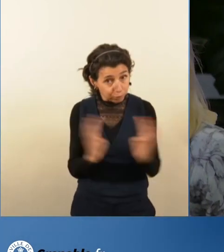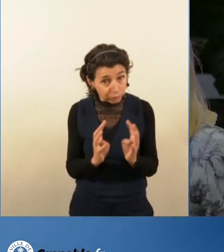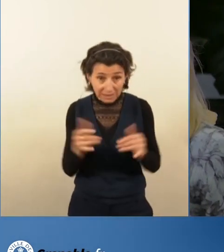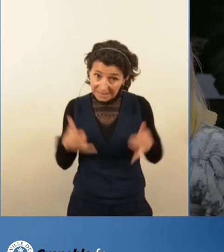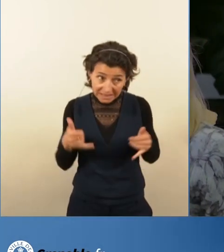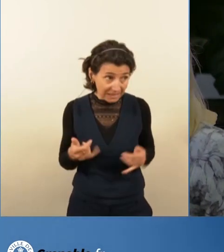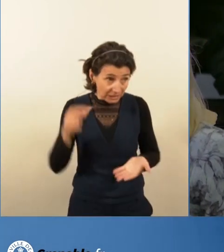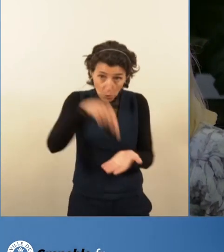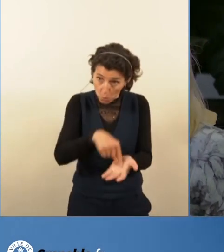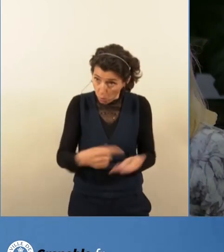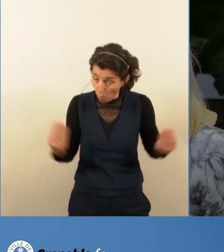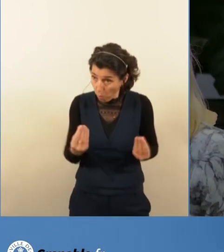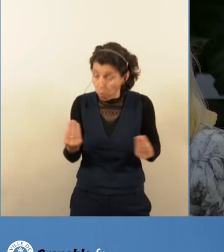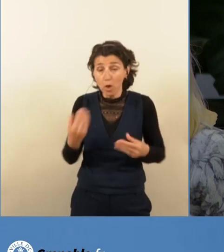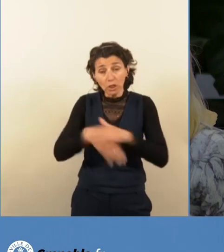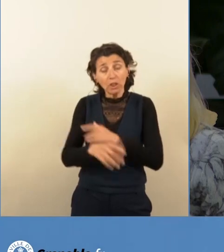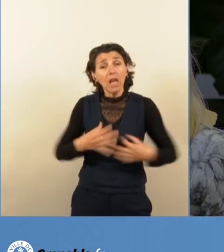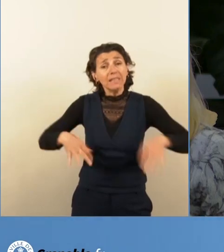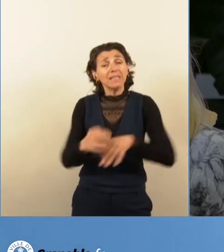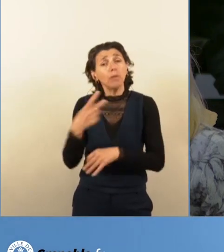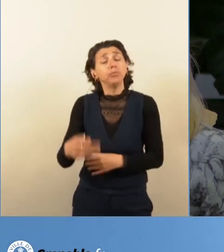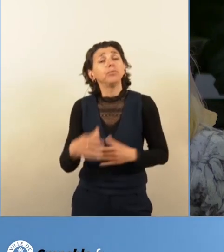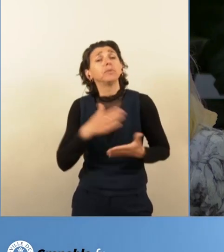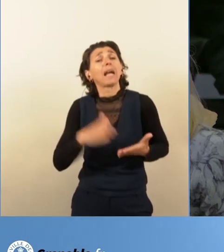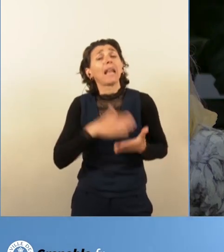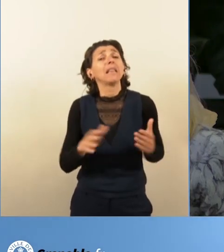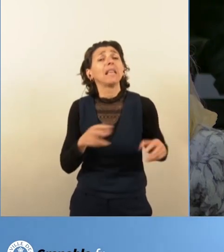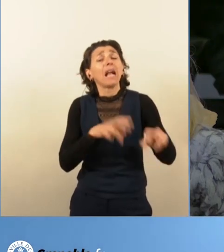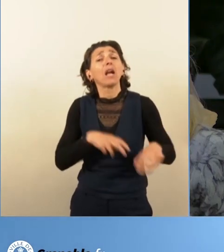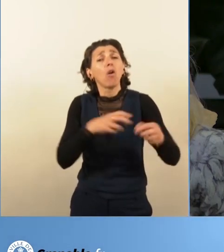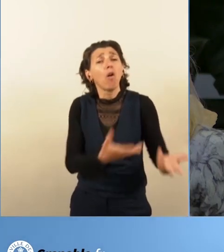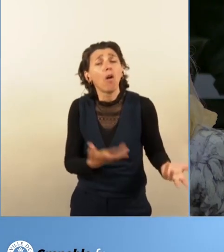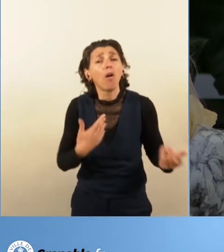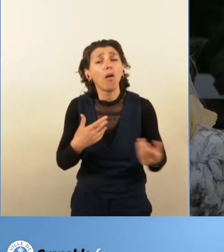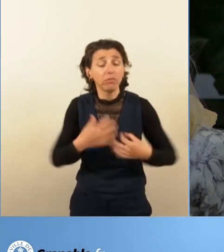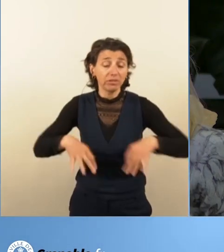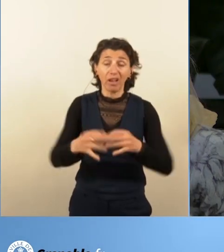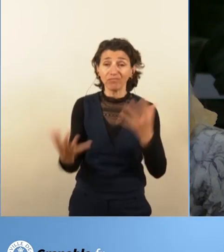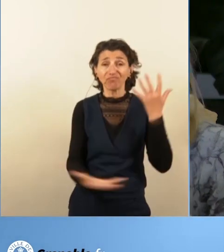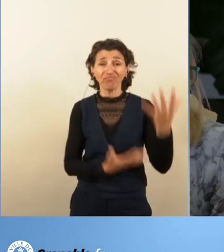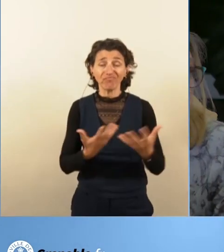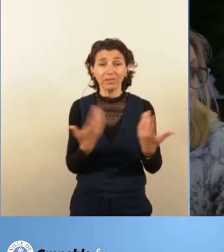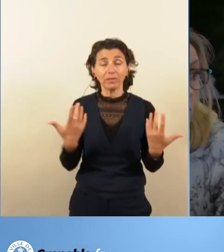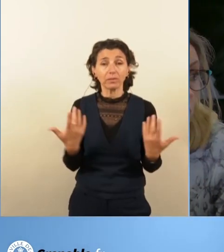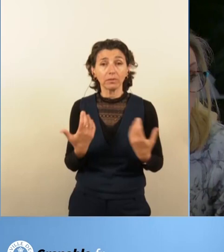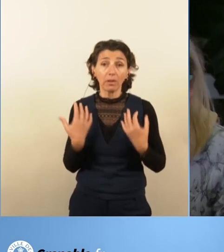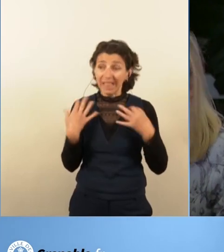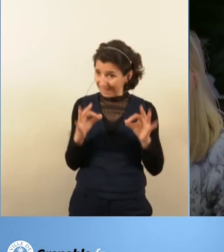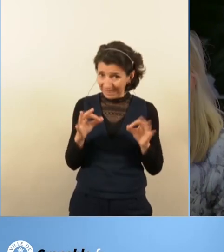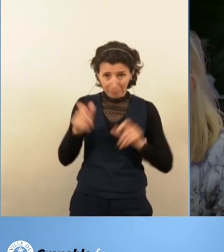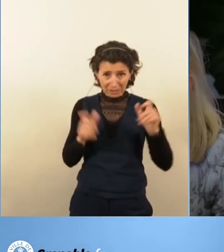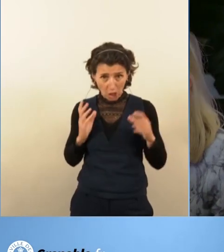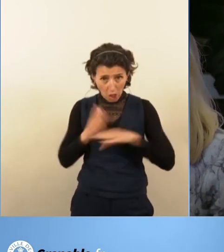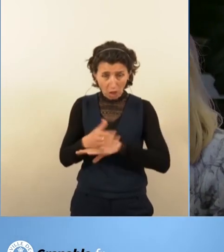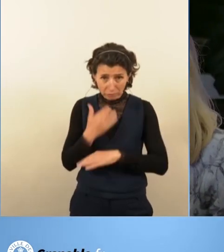locaux du Crédit Agricole dans des conditions quand même qui sont pas très satisfaisantes puisqu'on ne peut accueillir 10 grenoblois dans la salle c'est à dire